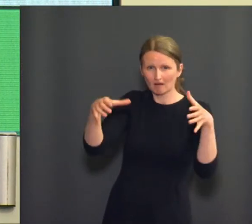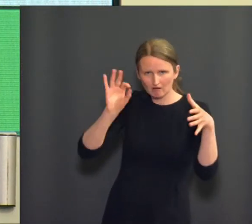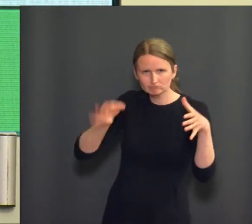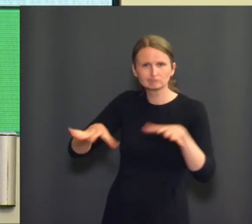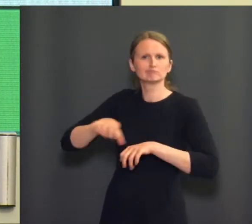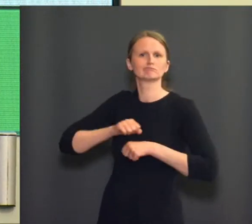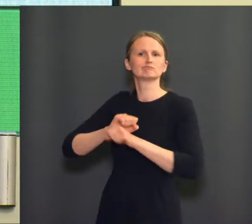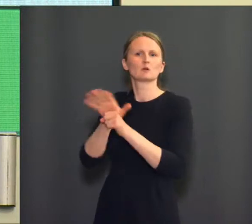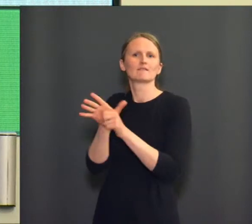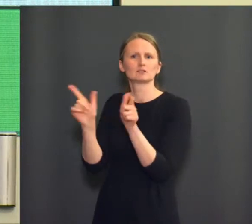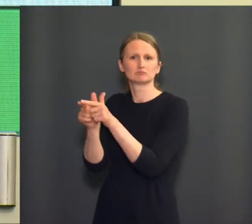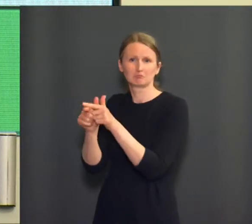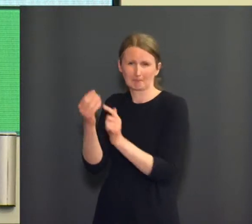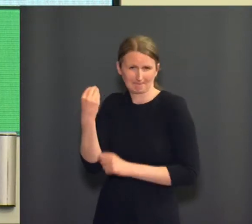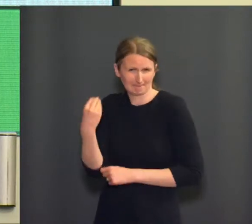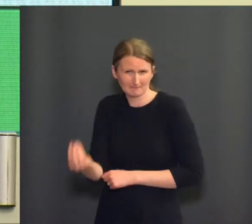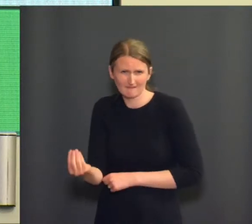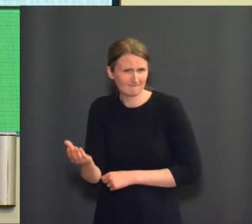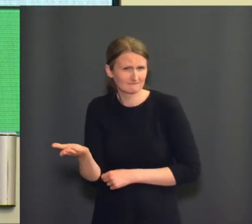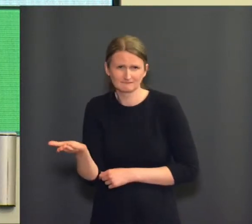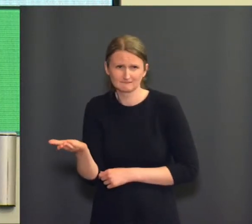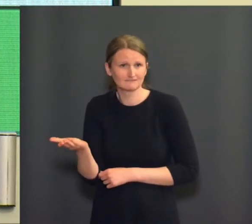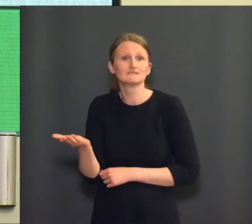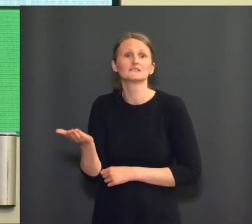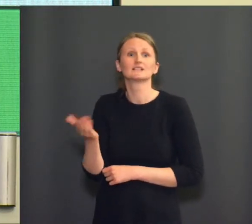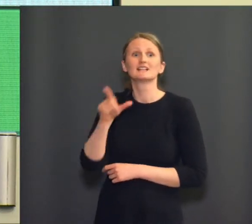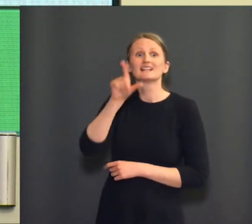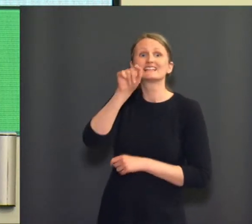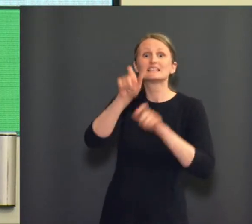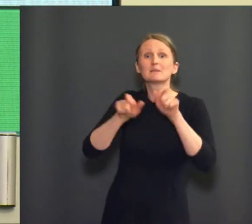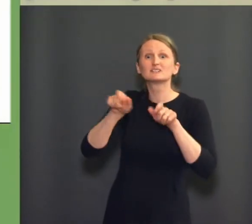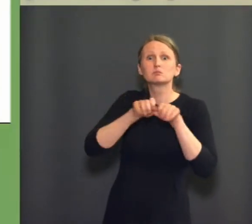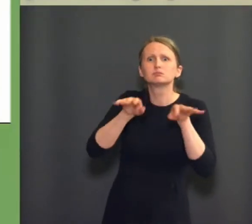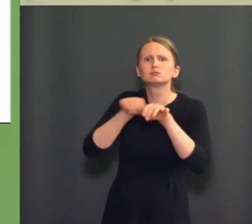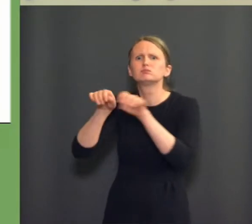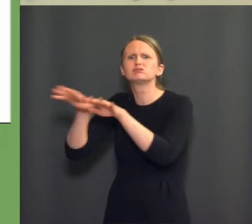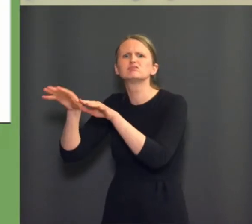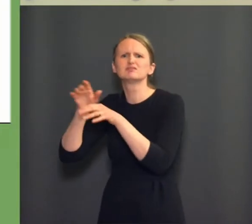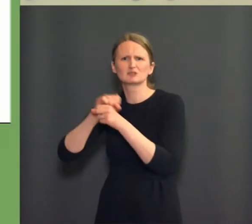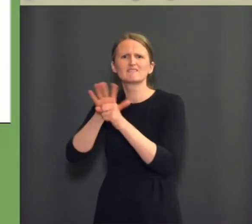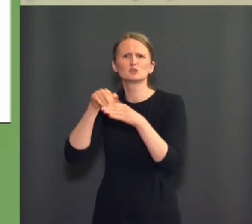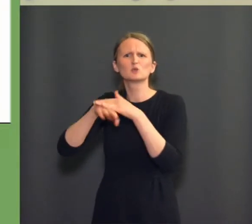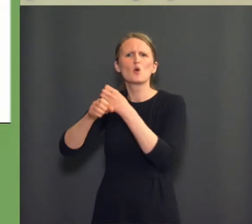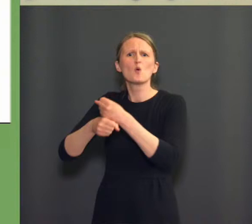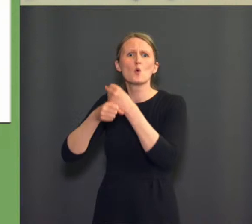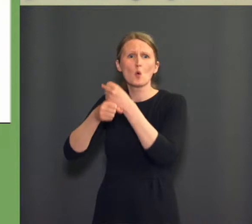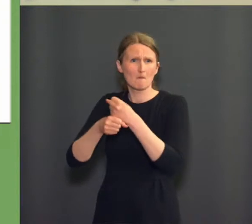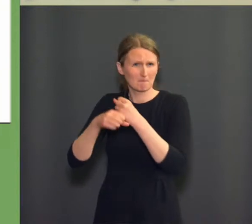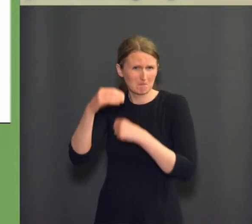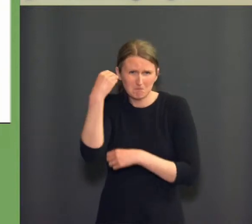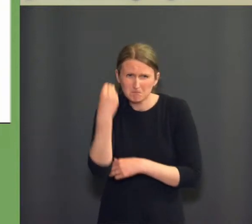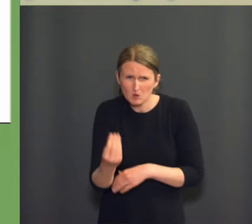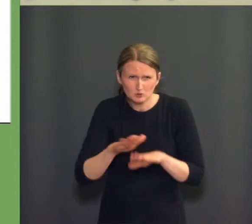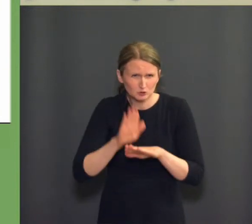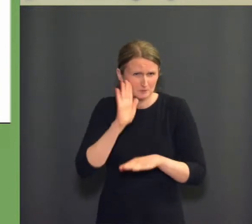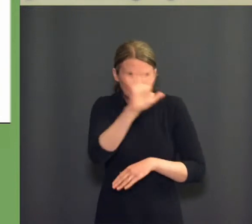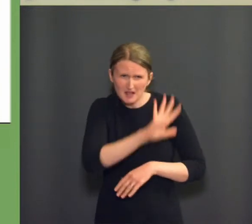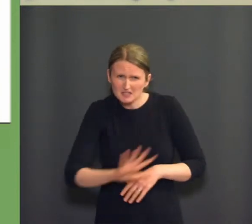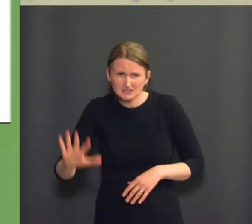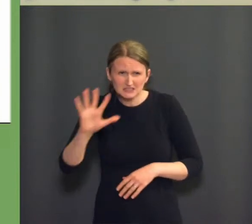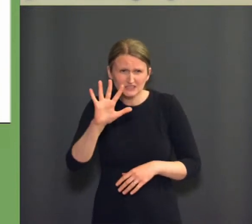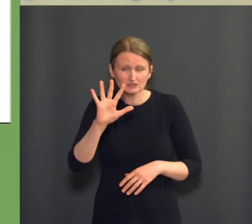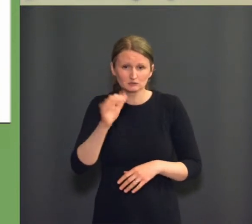nombre de grands foyers de plus de 10 cas reste limité à moins de 10 foyers sur l'entièreté du pays. Et je vous rappelle qu'il y a